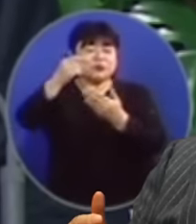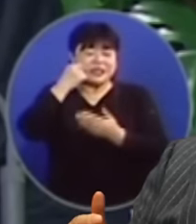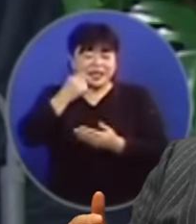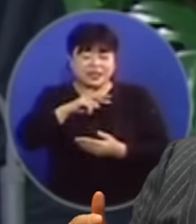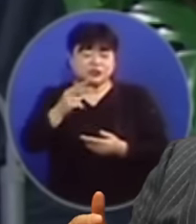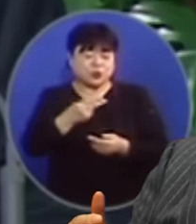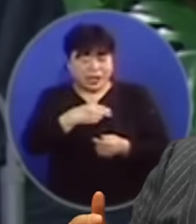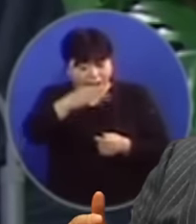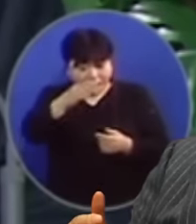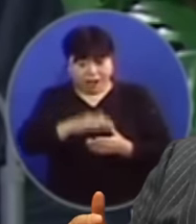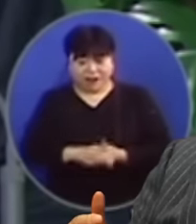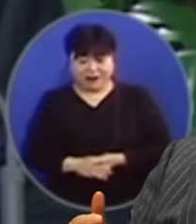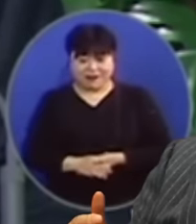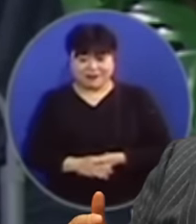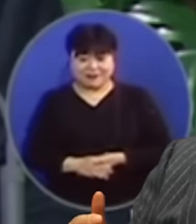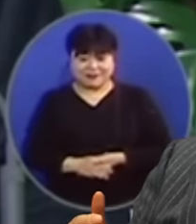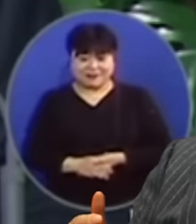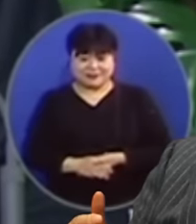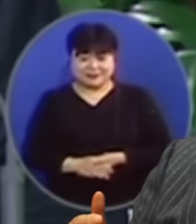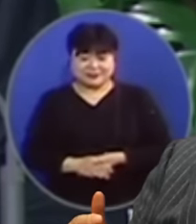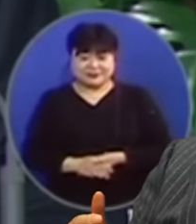가자.